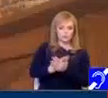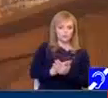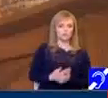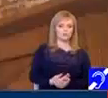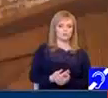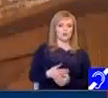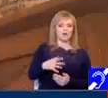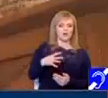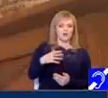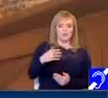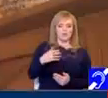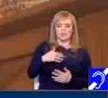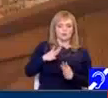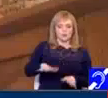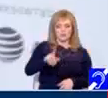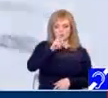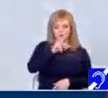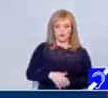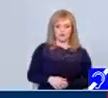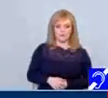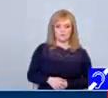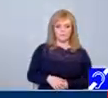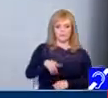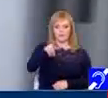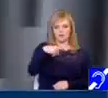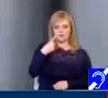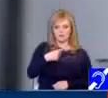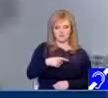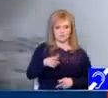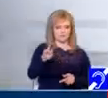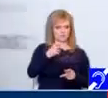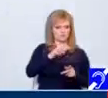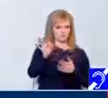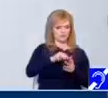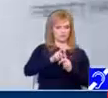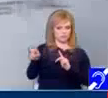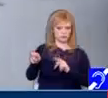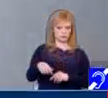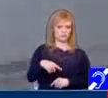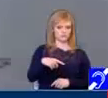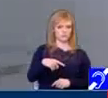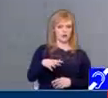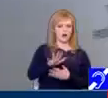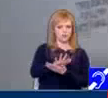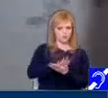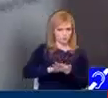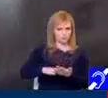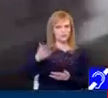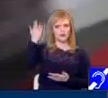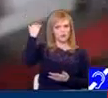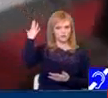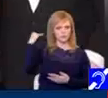out really fighting very, very strongly. Weinstein a reacționat rapid prin purtătorul său de cuvânt, a anunțat că și-a cerut scuze încă